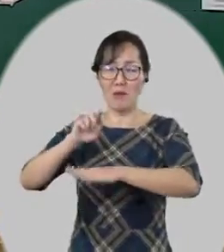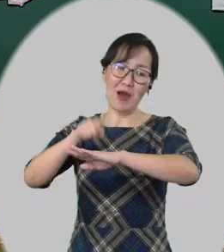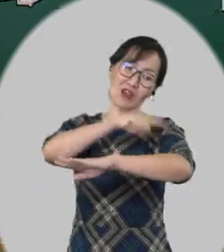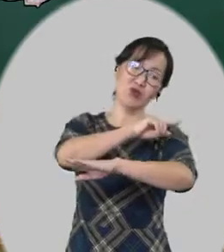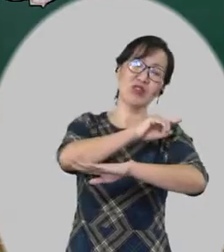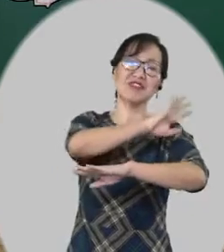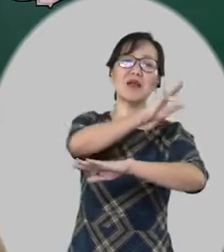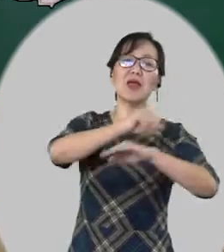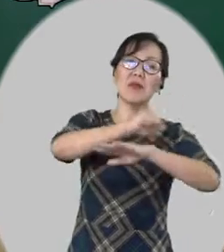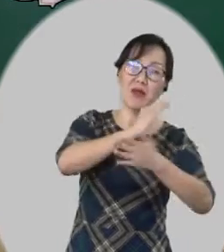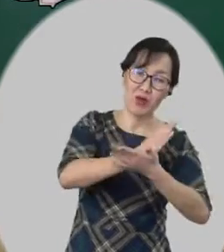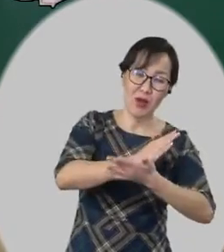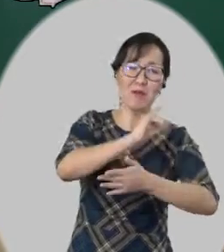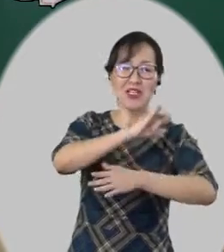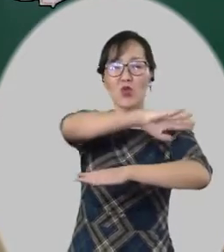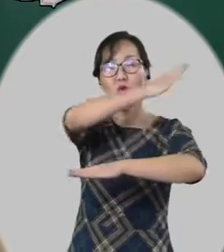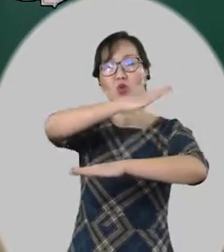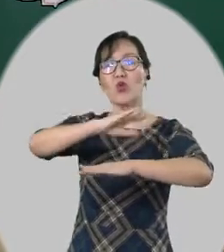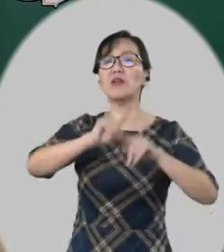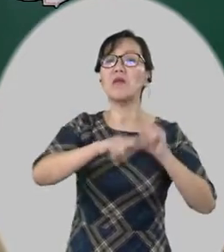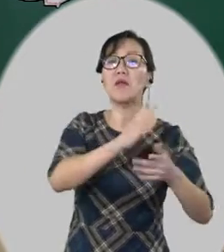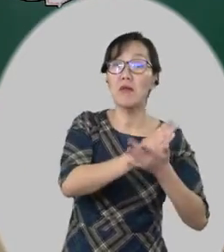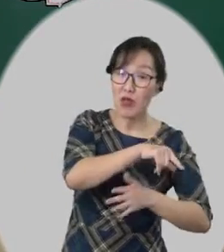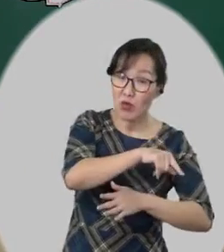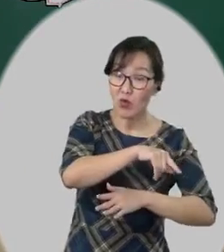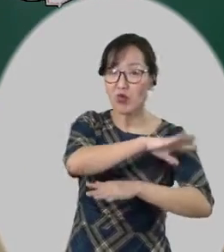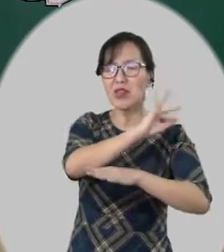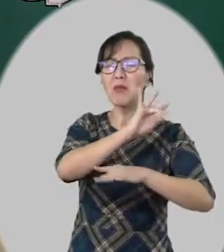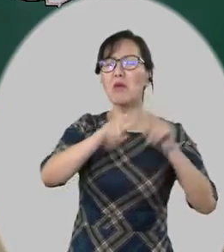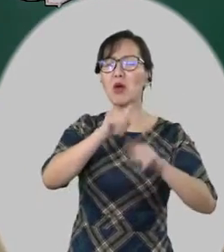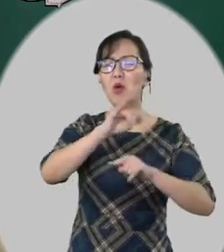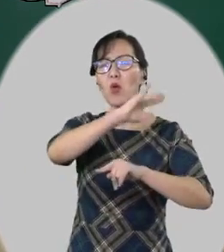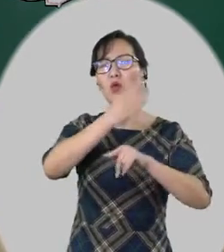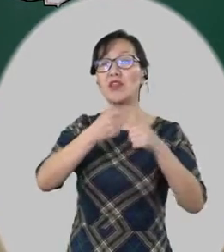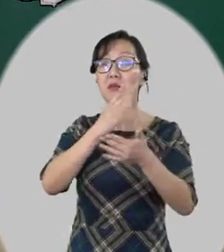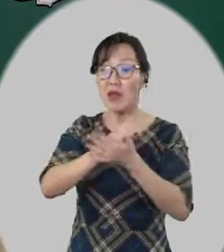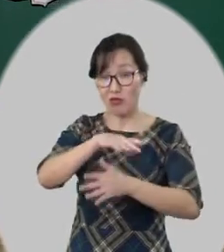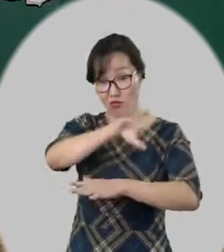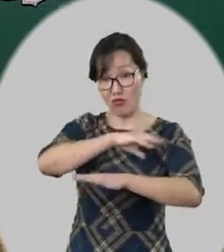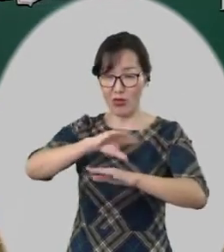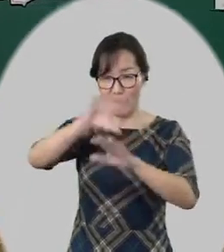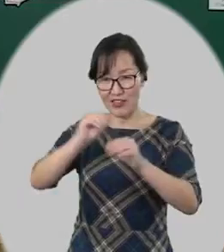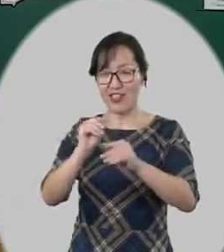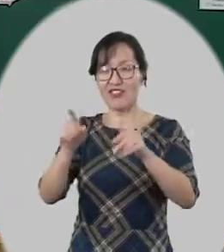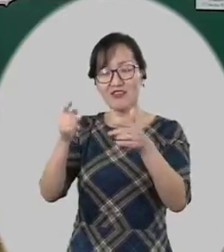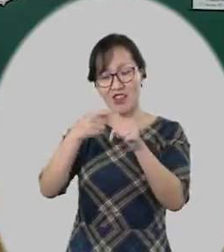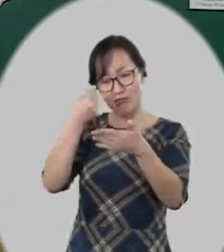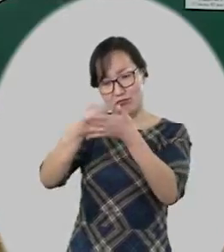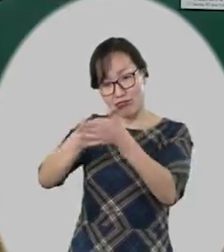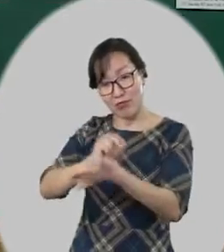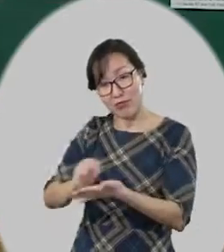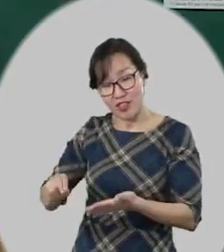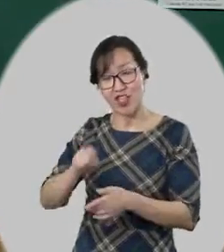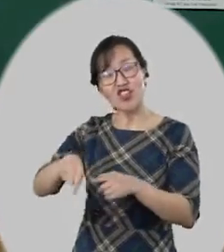байна уу, ямар ямар уул нурууд байна уу гэдгийг бас жагсааж бичих бүрэн боломжтой байгаамаа. Энэ хичээлийн